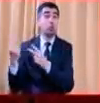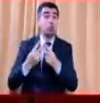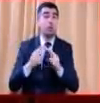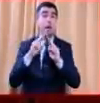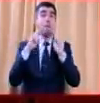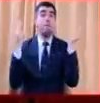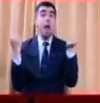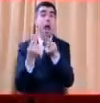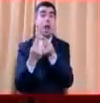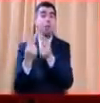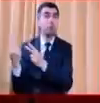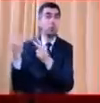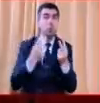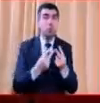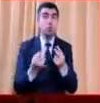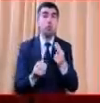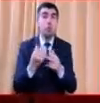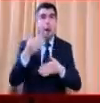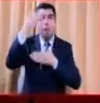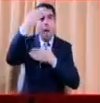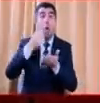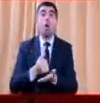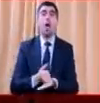واحد الرسم يعود على الفنانين